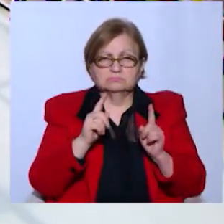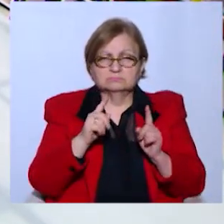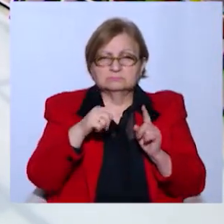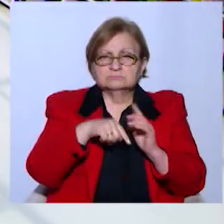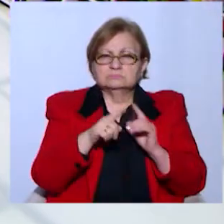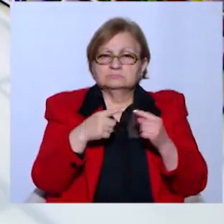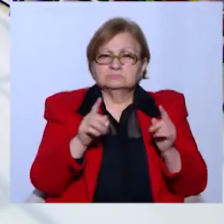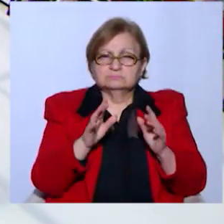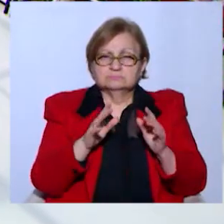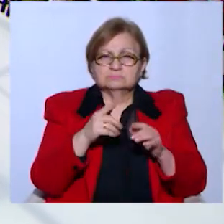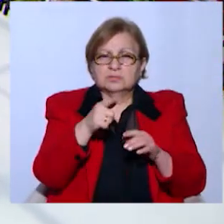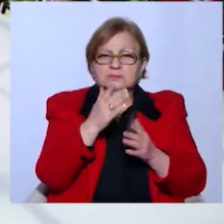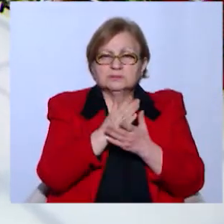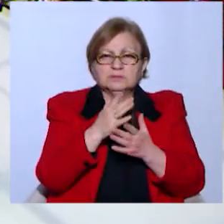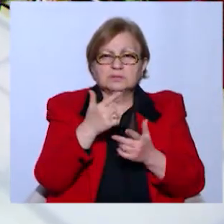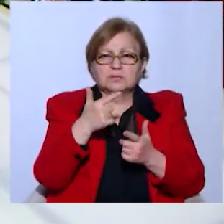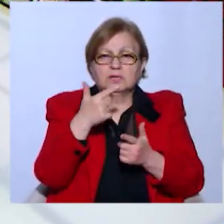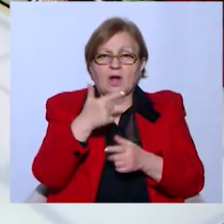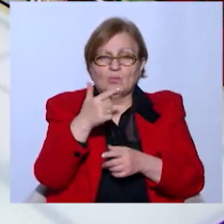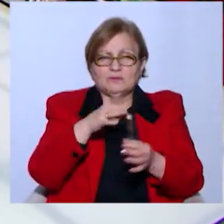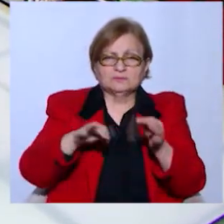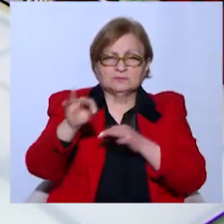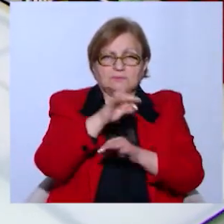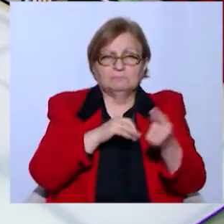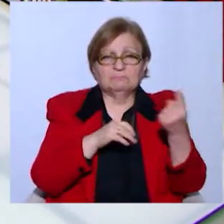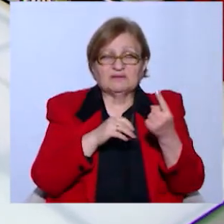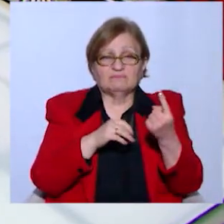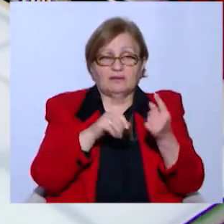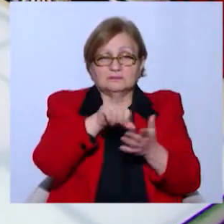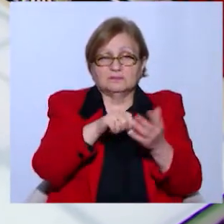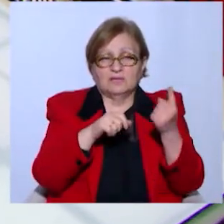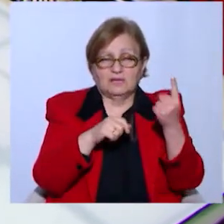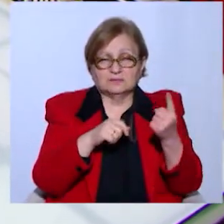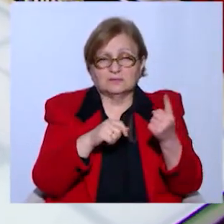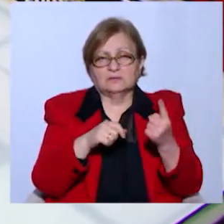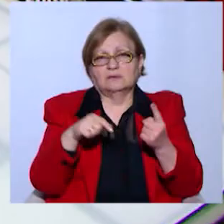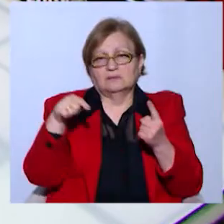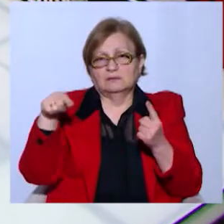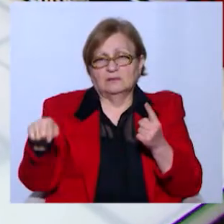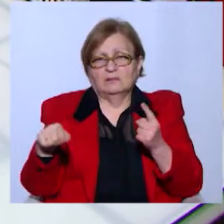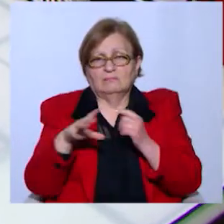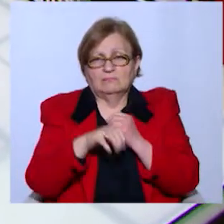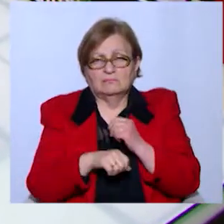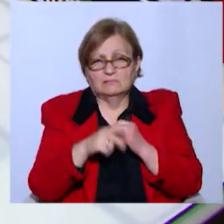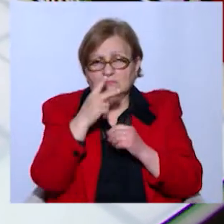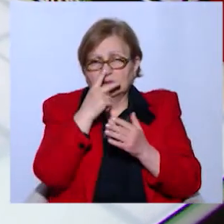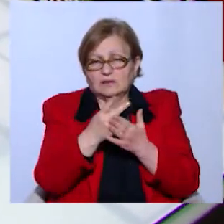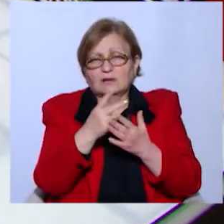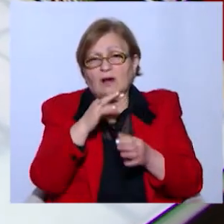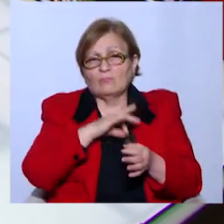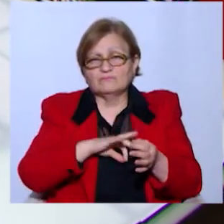სხვა არაფერია თუ არა გეომეტრიული პროგრესია, რომლის პირველი წევრი 1-ია, q მნიშვნელი 3-ია, n კი 1-ი არის. მოდით აქ